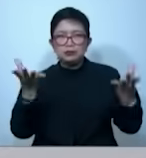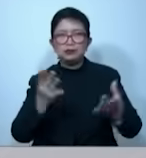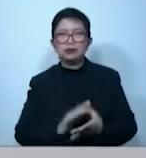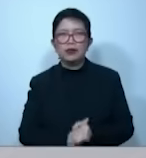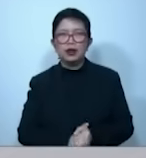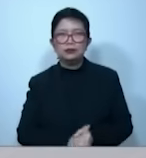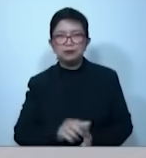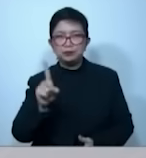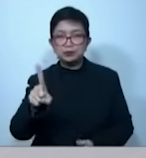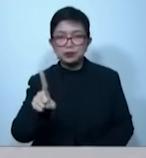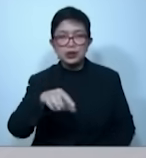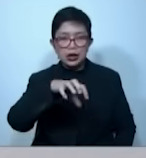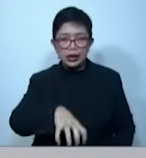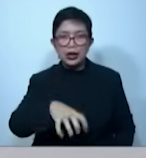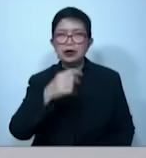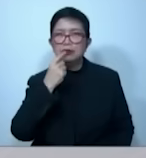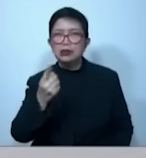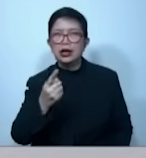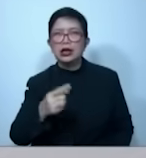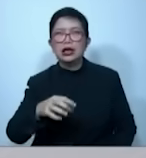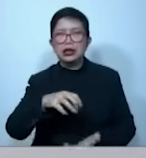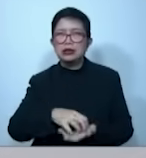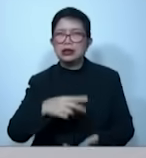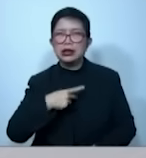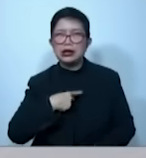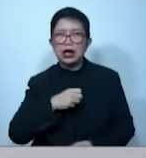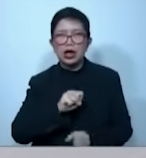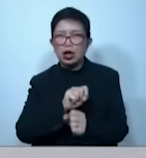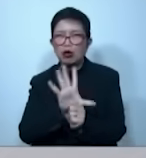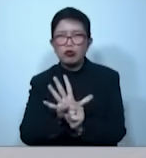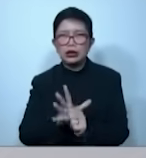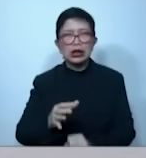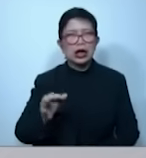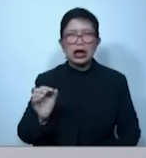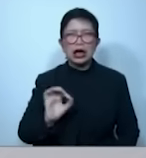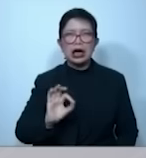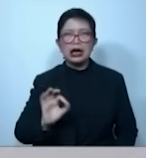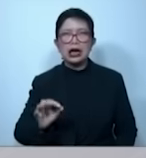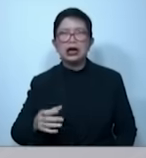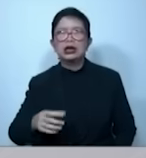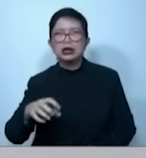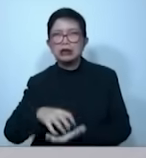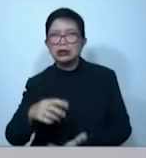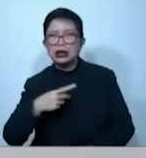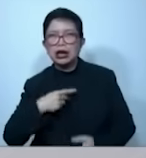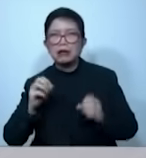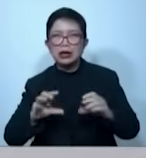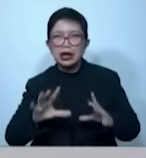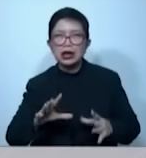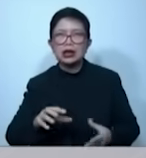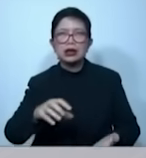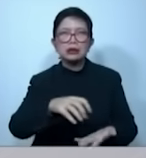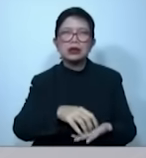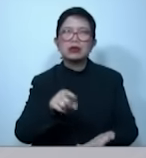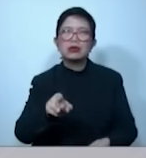ketika satu daerah mengatakan di tempat kami tidak ada covid di tempat kami covid banyak lalu yang tidak ada covid kami tanya Kenapa